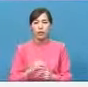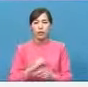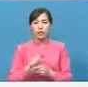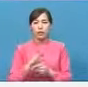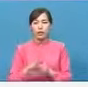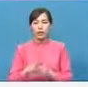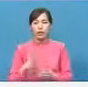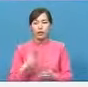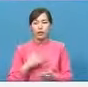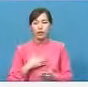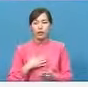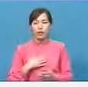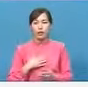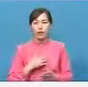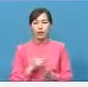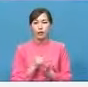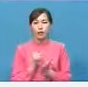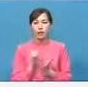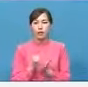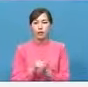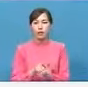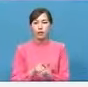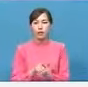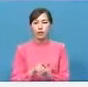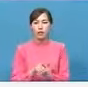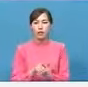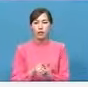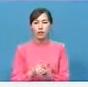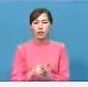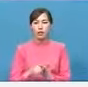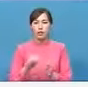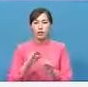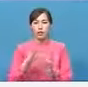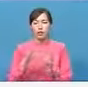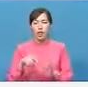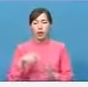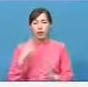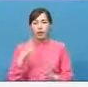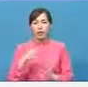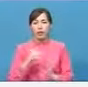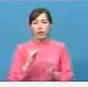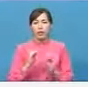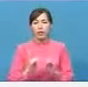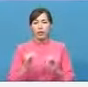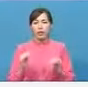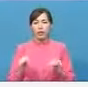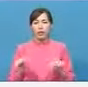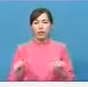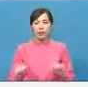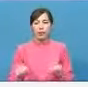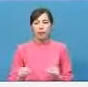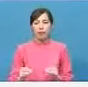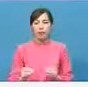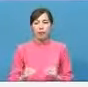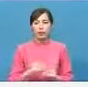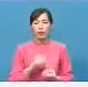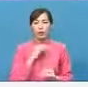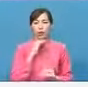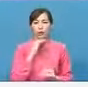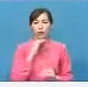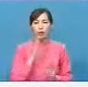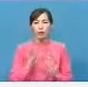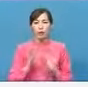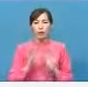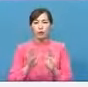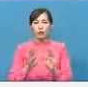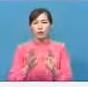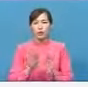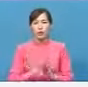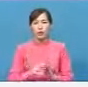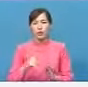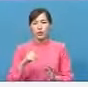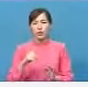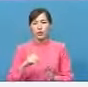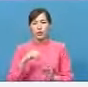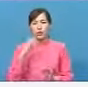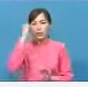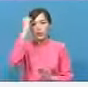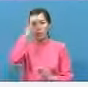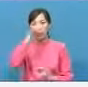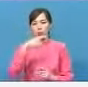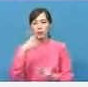есептейміз. Ал енді жалпы айтқанда бұл балаларға көңіл бөлу тек қана бұл жыл көлемінде бір күнде ғана